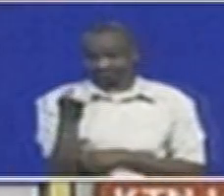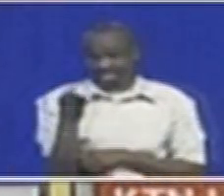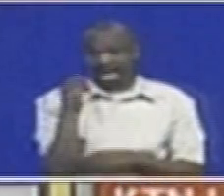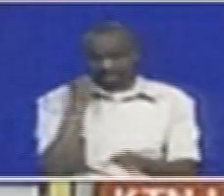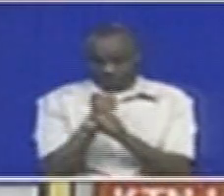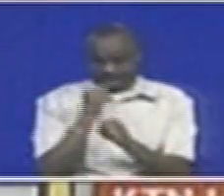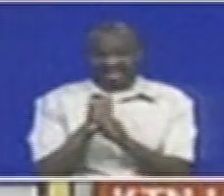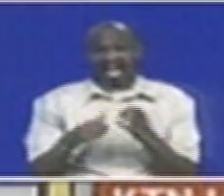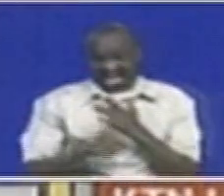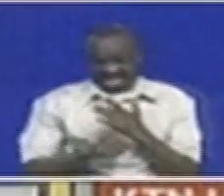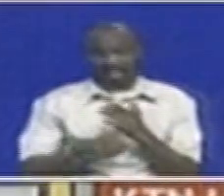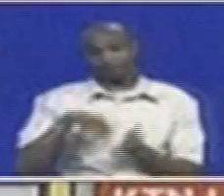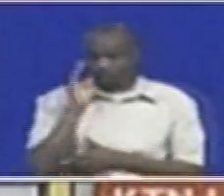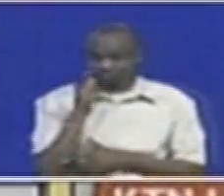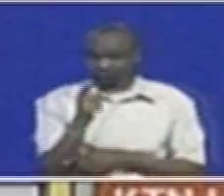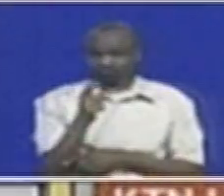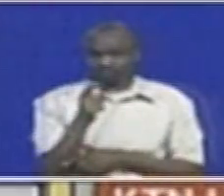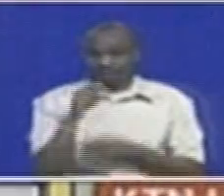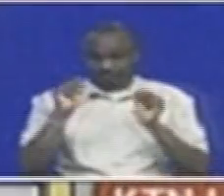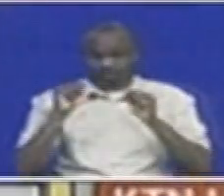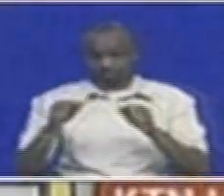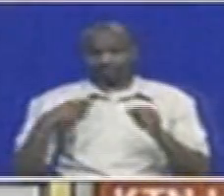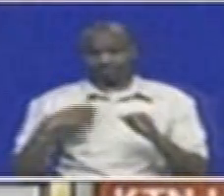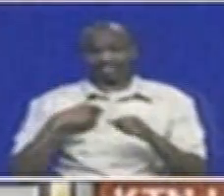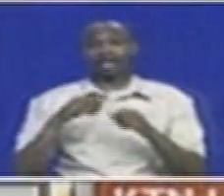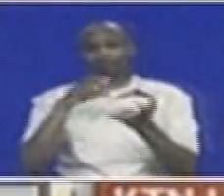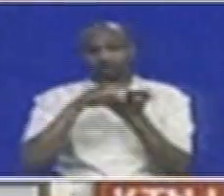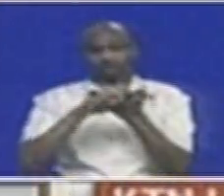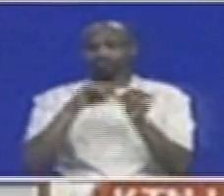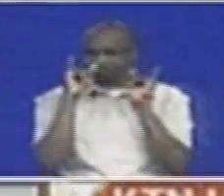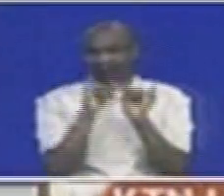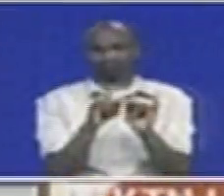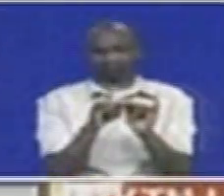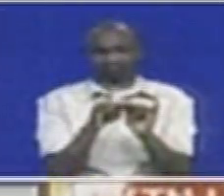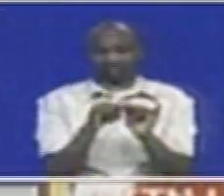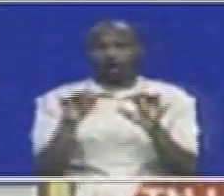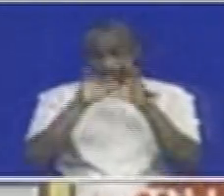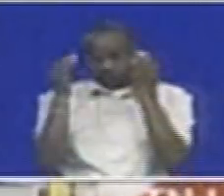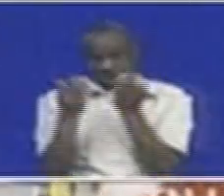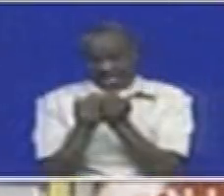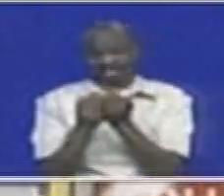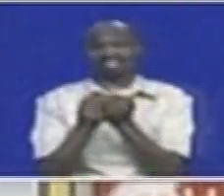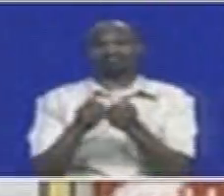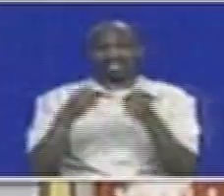work extra harder so that I retain my position. Mashindano ya dunia ya kupokezana